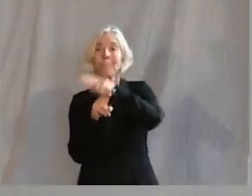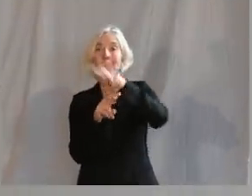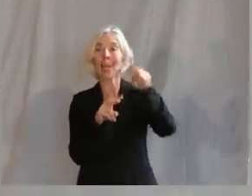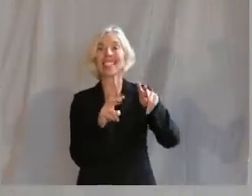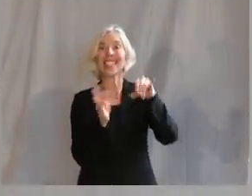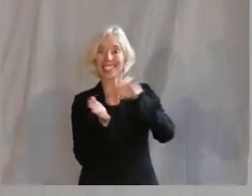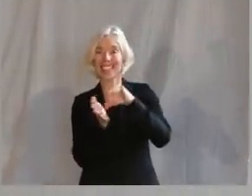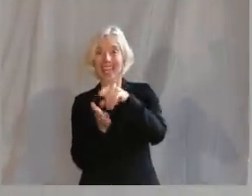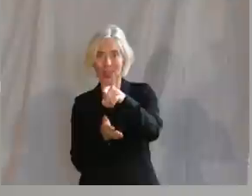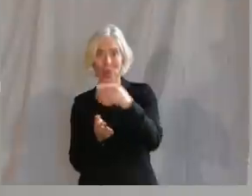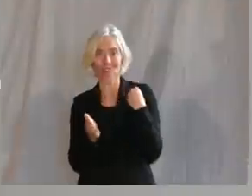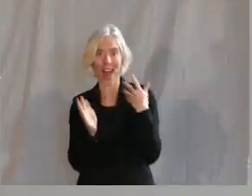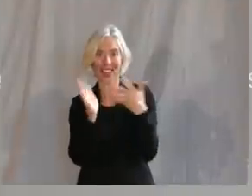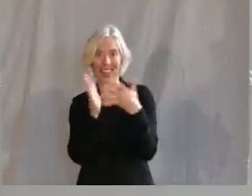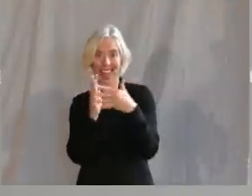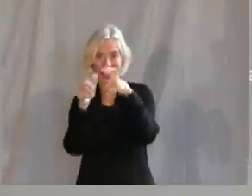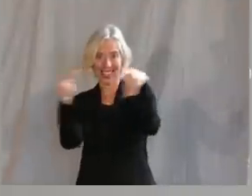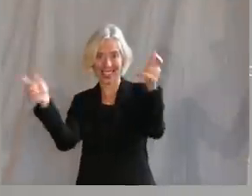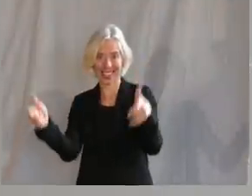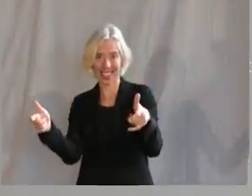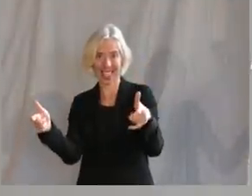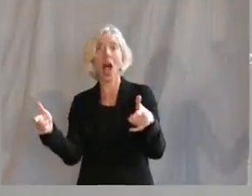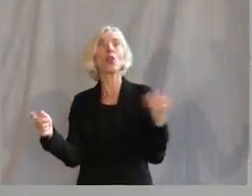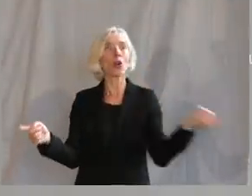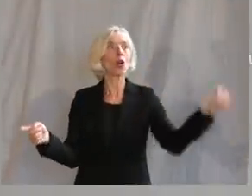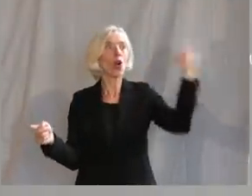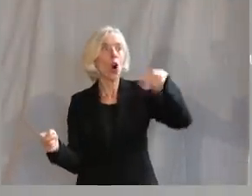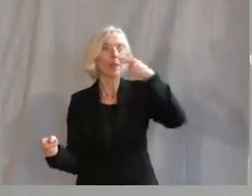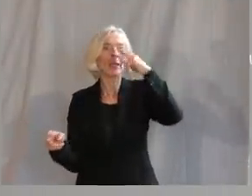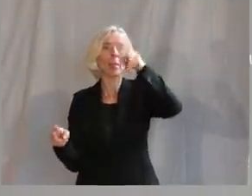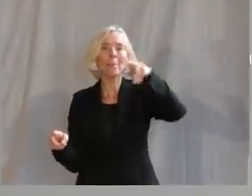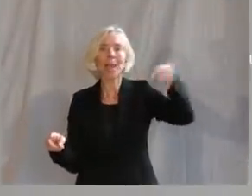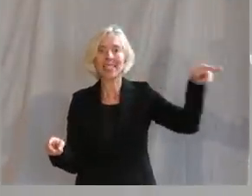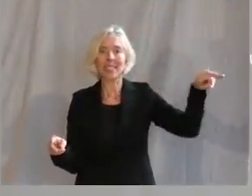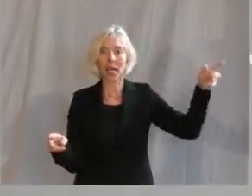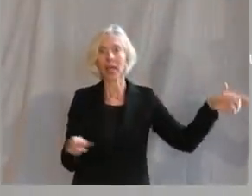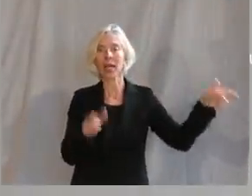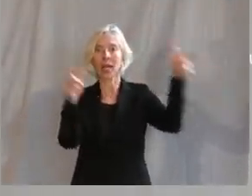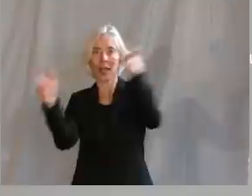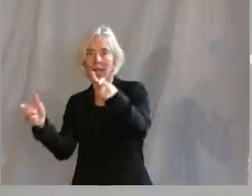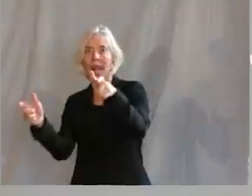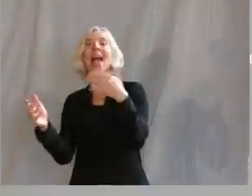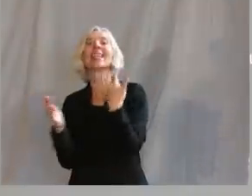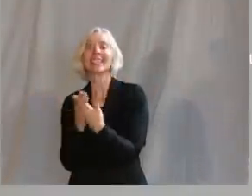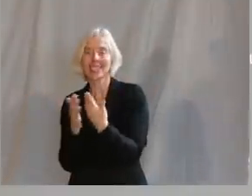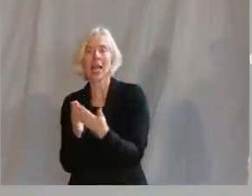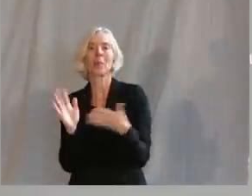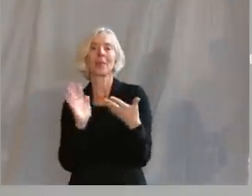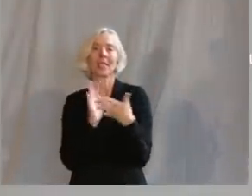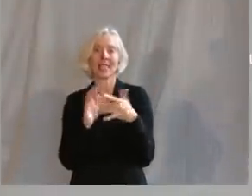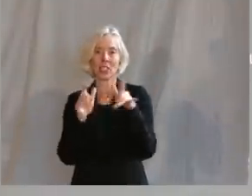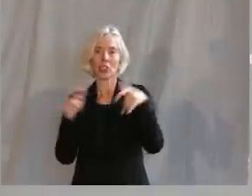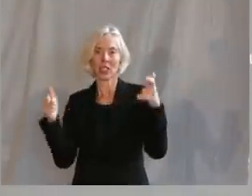Messe gebraucht wird, ist es heute die Entscheidung gefallen, dass es tatsächlich ins alte AWS-Depot in die Isarstraße umgezogen wird,